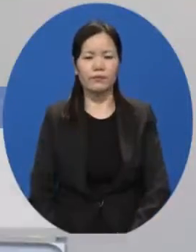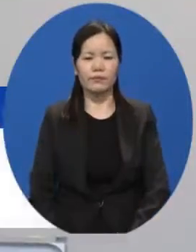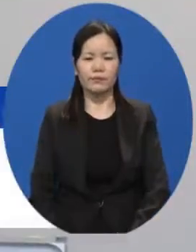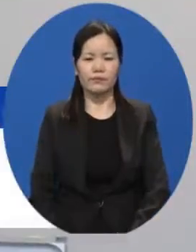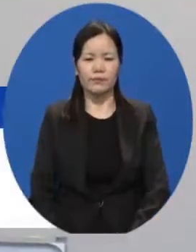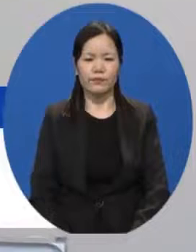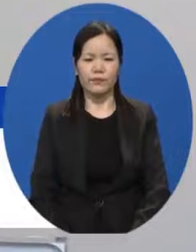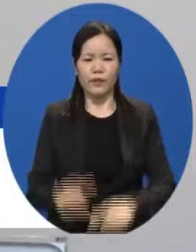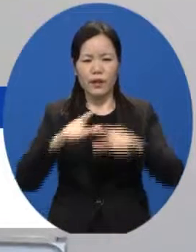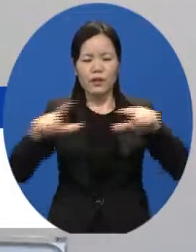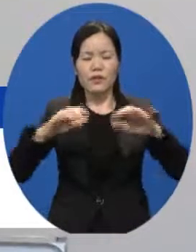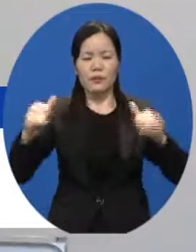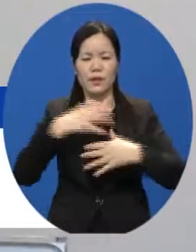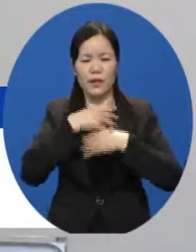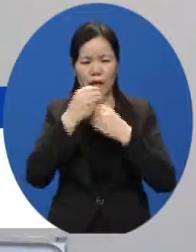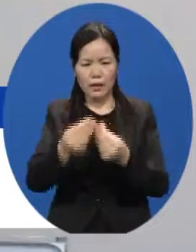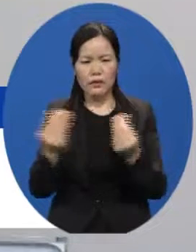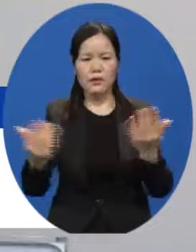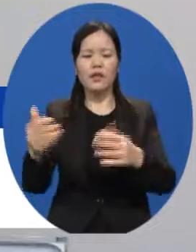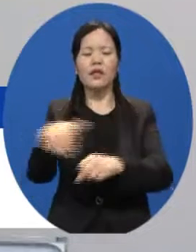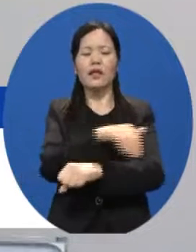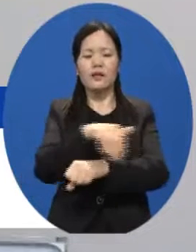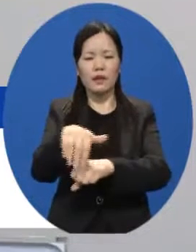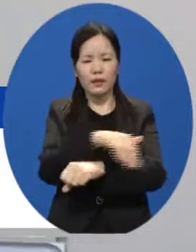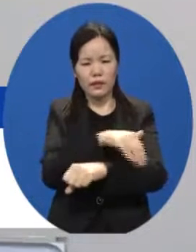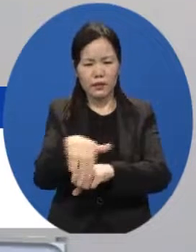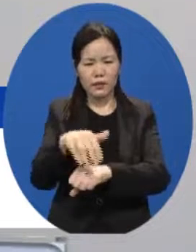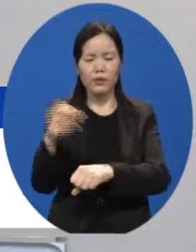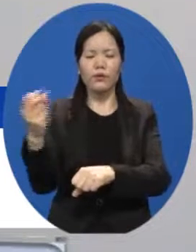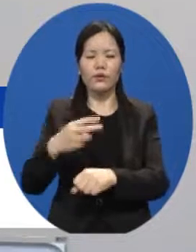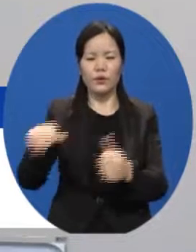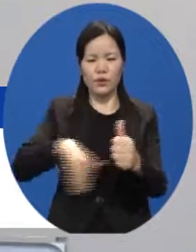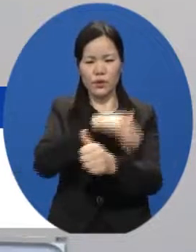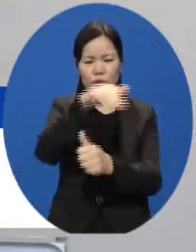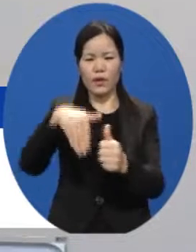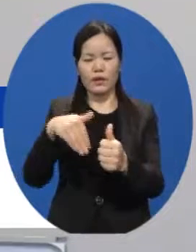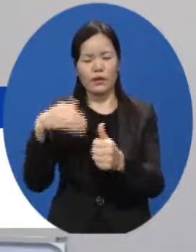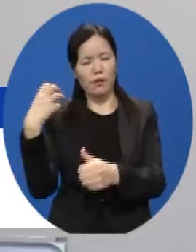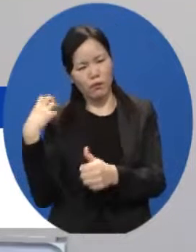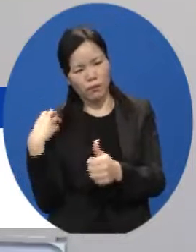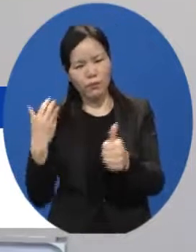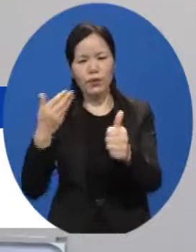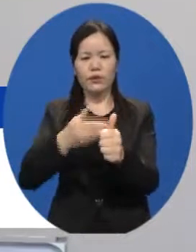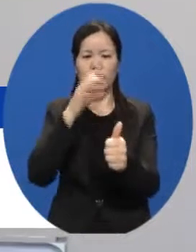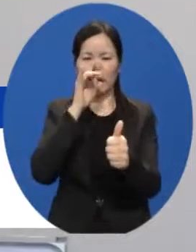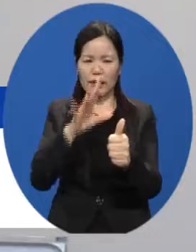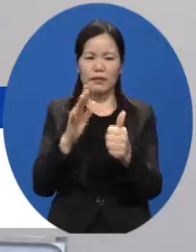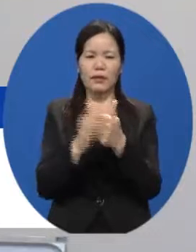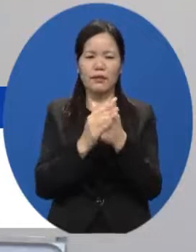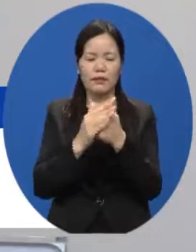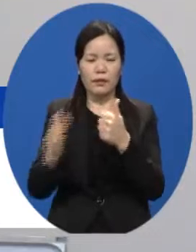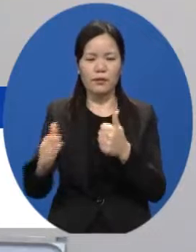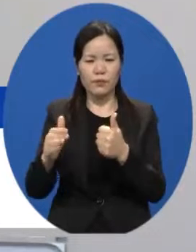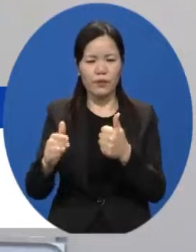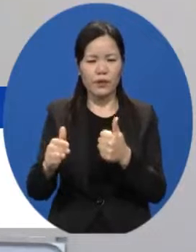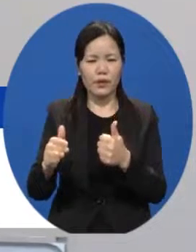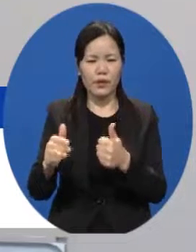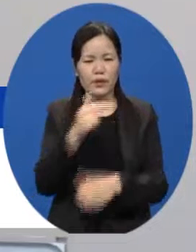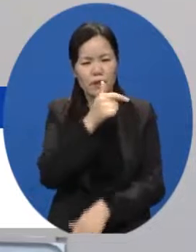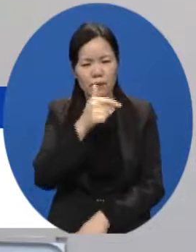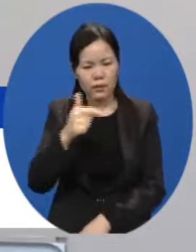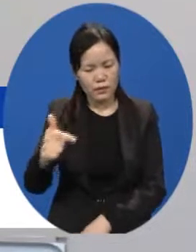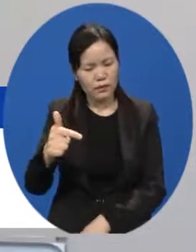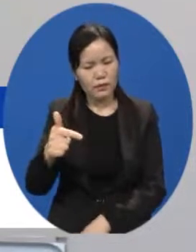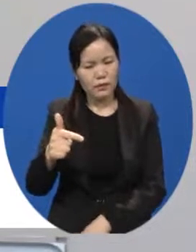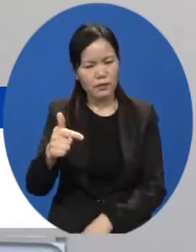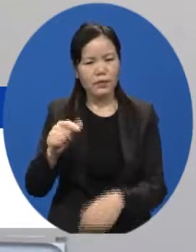서민의 안정적인 출퇴근과 주변 환경에 부담을 드리면 안 된다는 그 고려가 굉장히